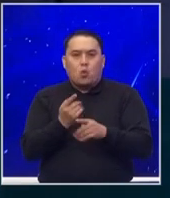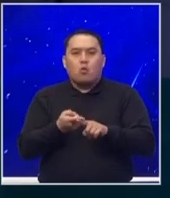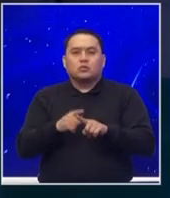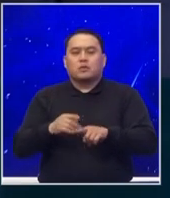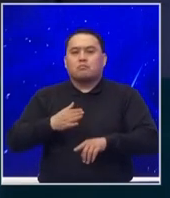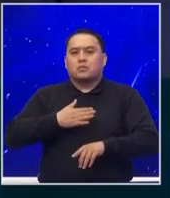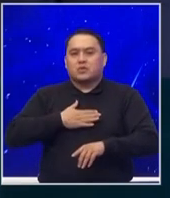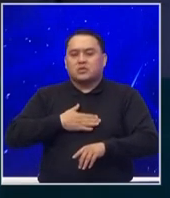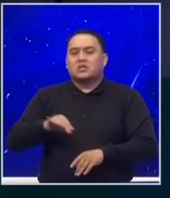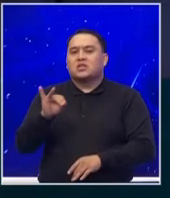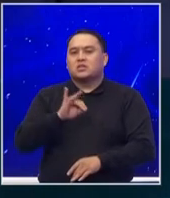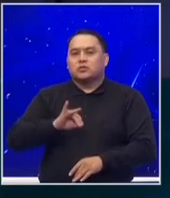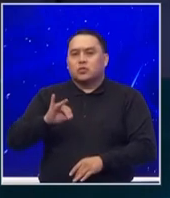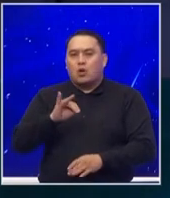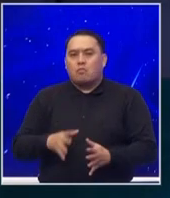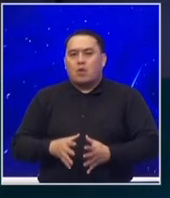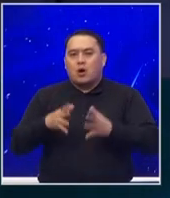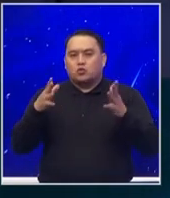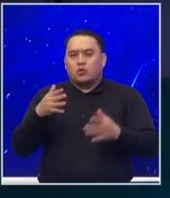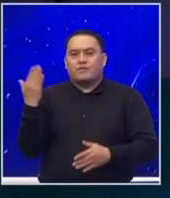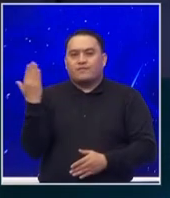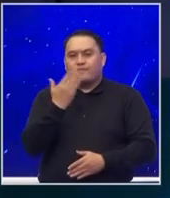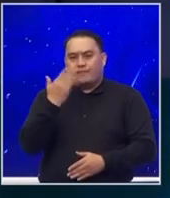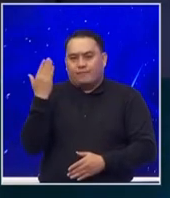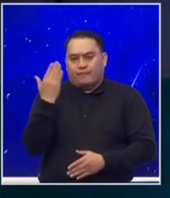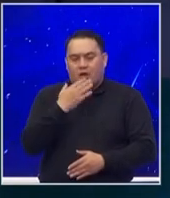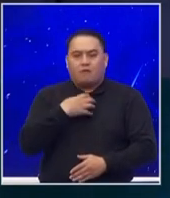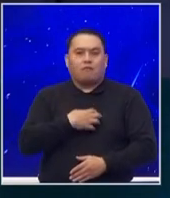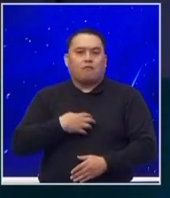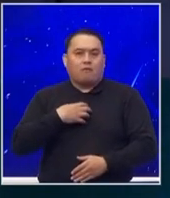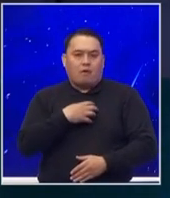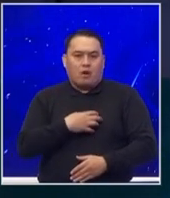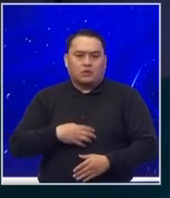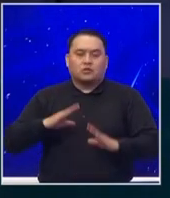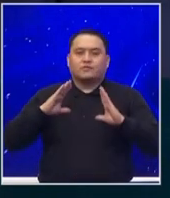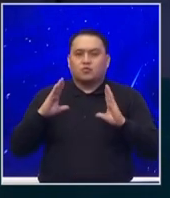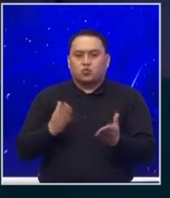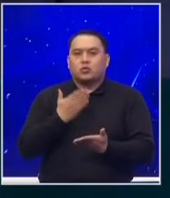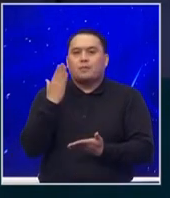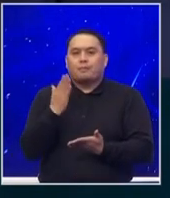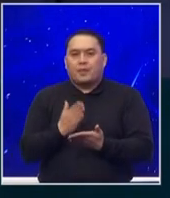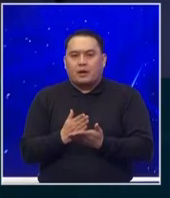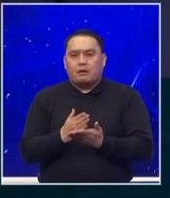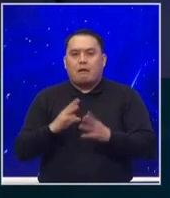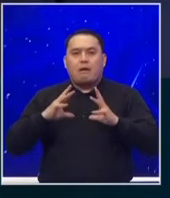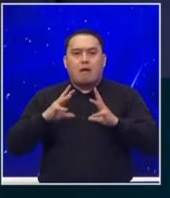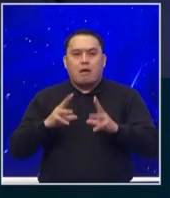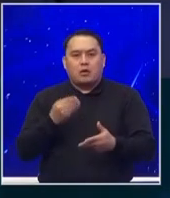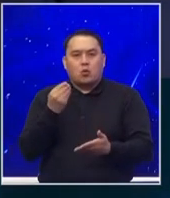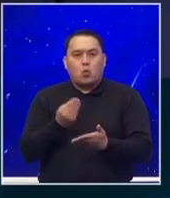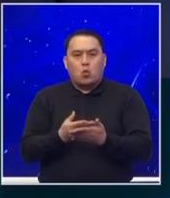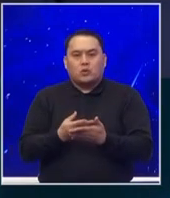біздің де шежіремізде ауқымды фильмдерге арқау болатын маңызды белестермен оқиғалар баршылық. Мысалы, әлемдегі ең